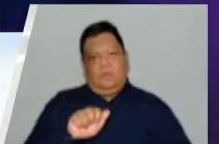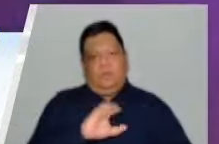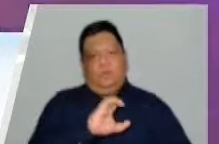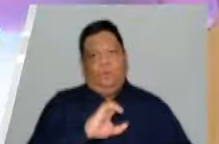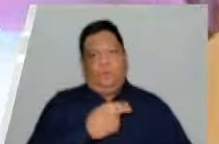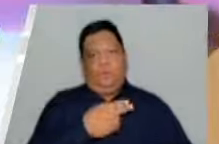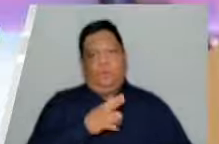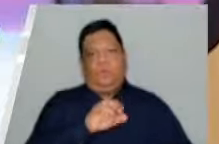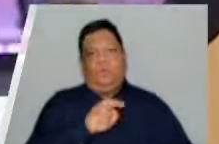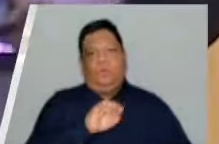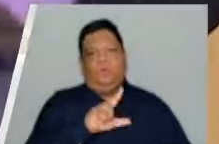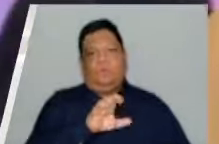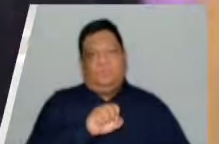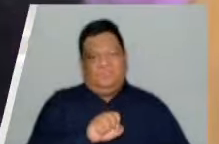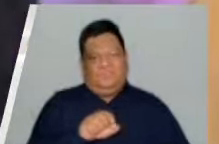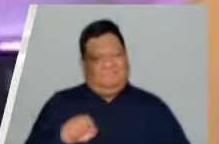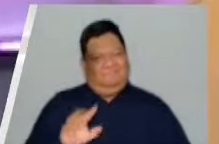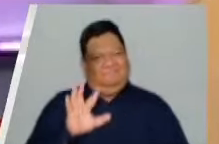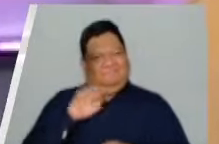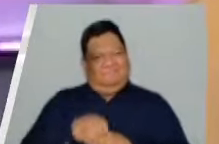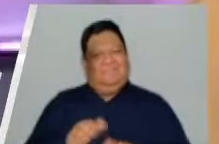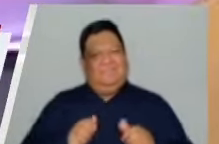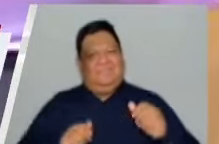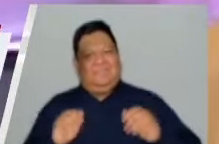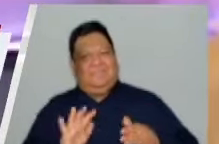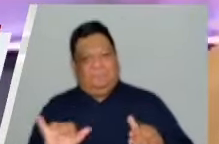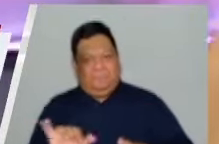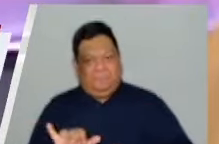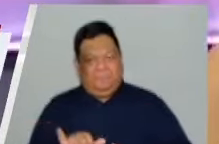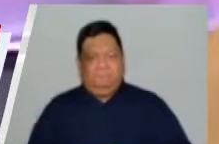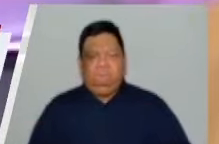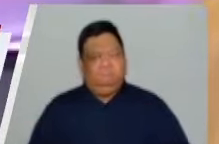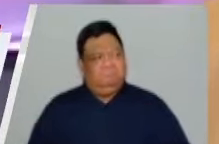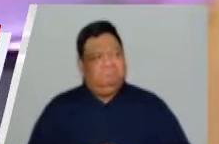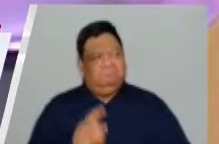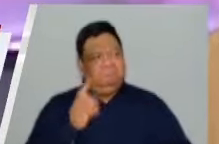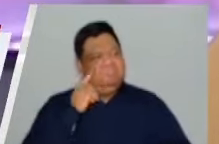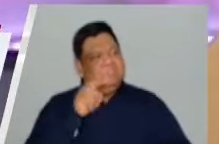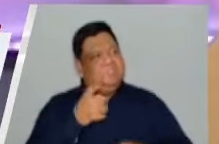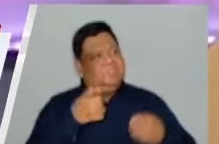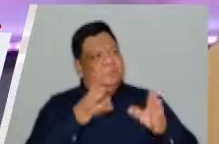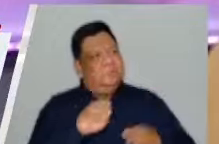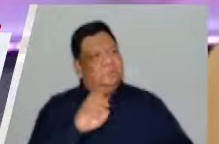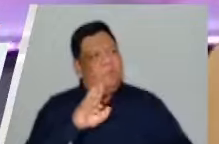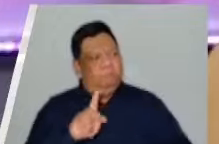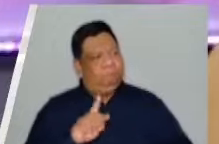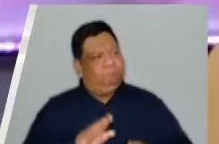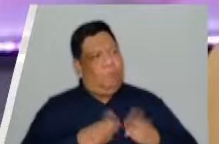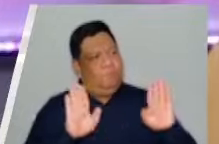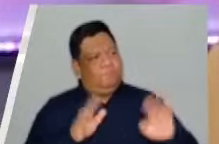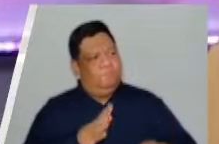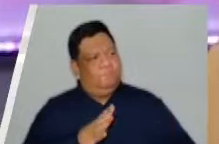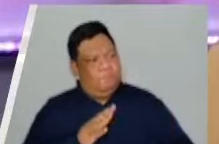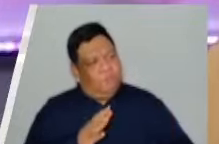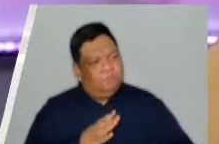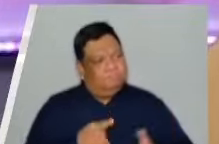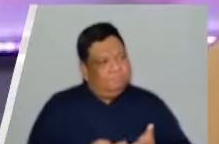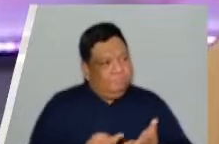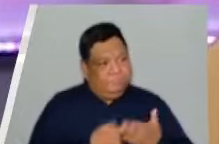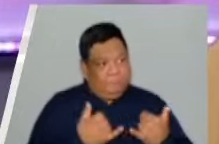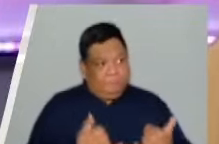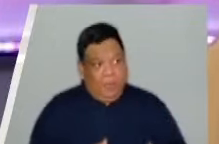cast. Open naman sila direct Mark about it. They've been talking about it. And yes, pero hindi pa namin pwedeng sabihin kung paano